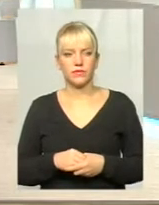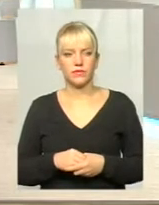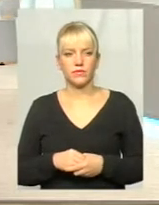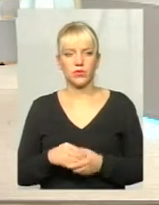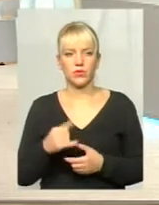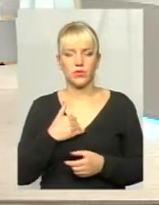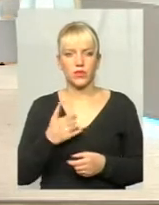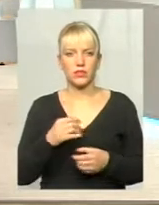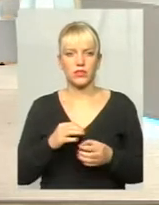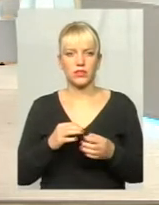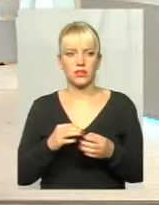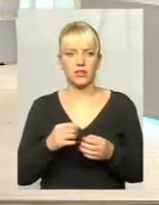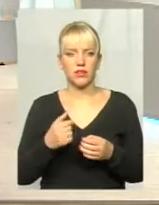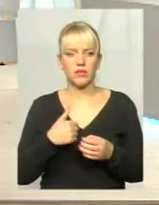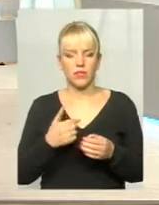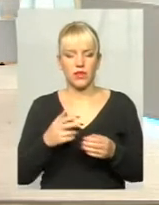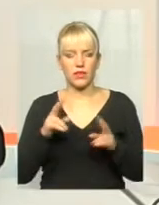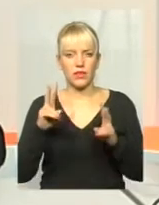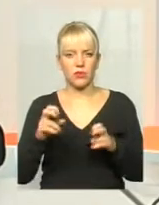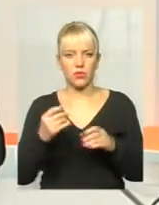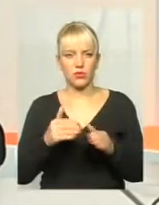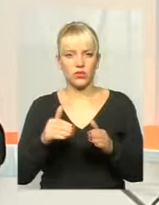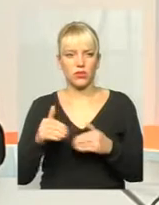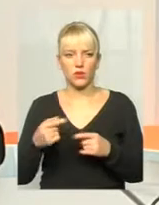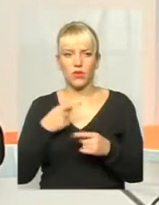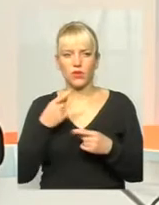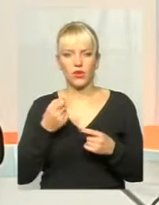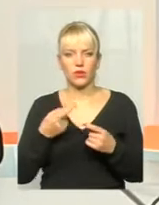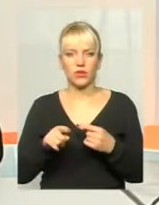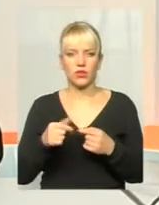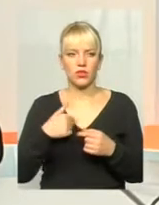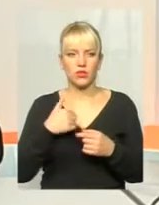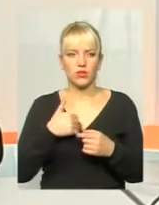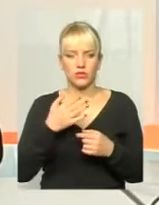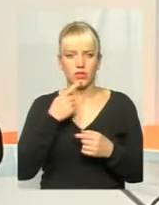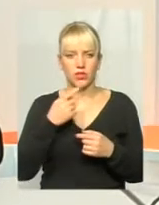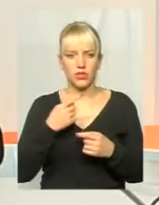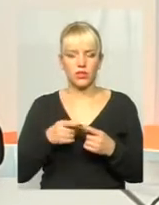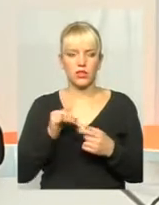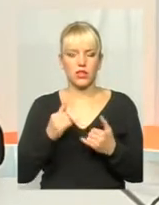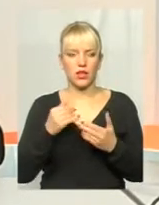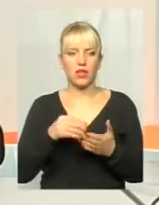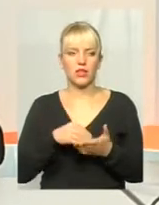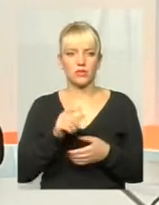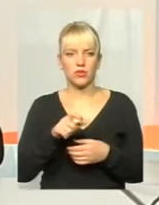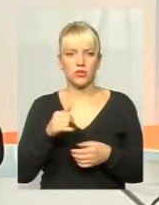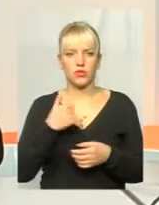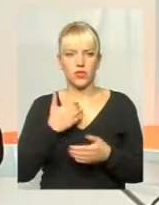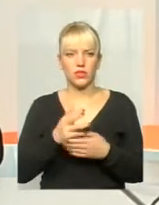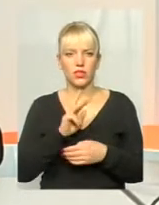на жаль, чуть-чуть ми відхилились з теми і поговорили трошки по-інше. Я хочу сказати для шановних споживачів. У нас є